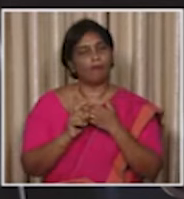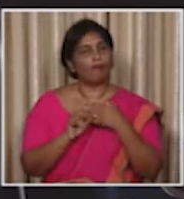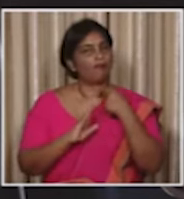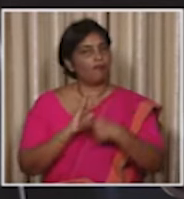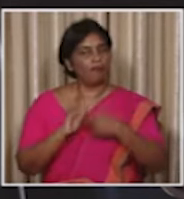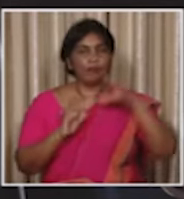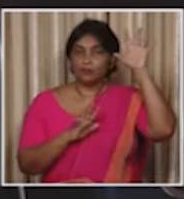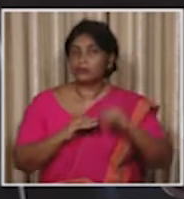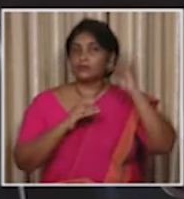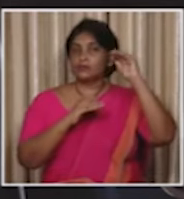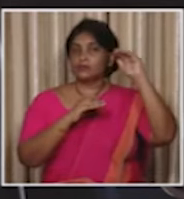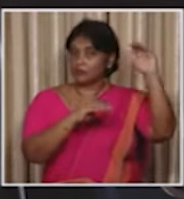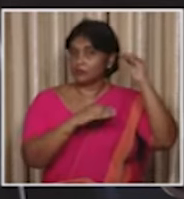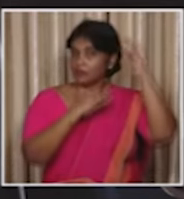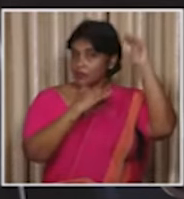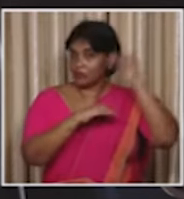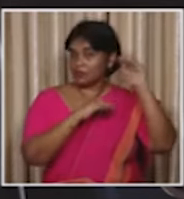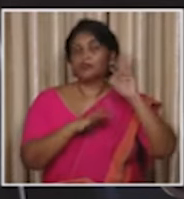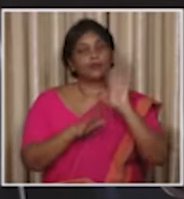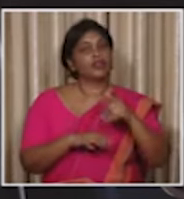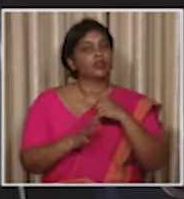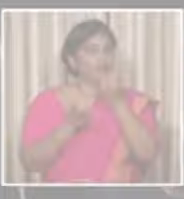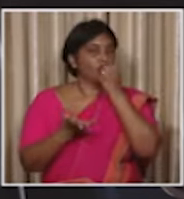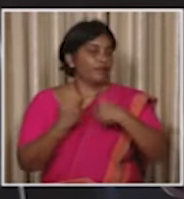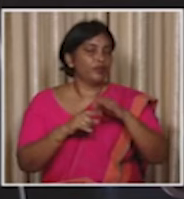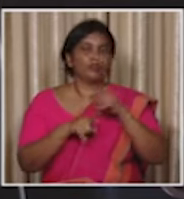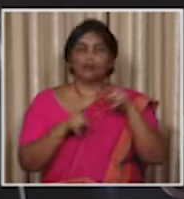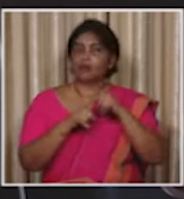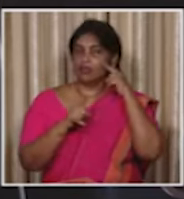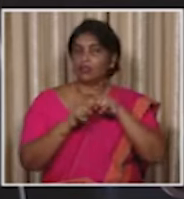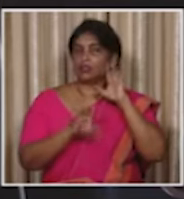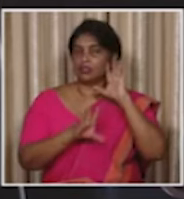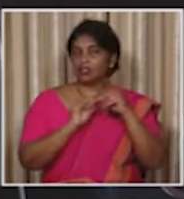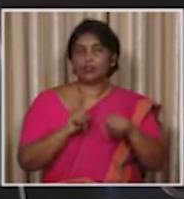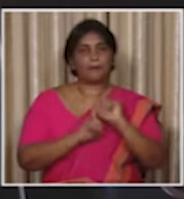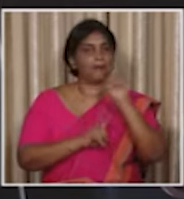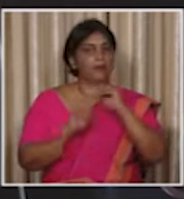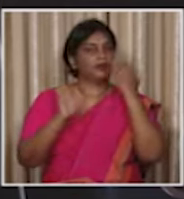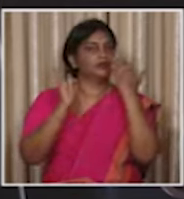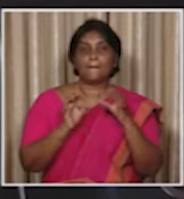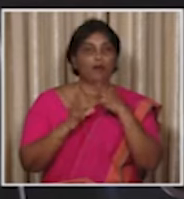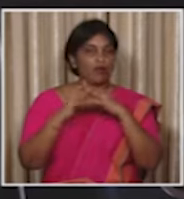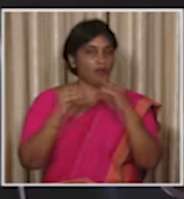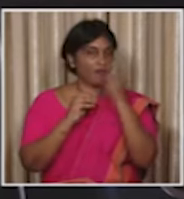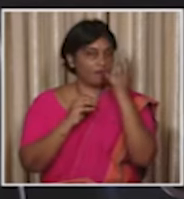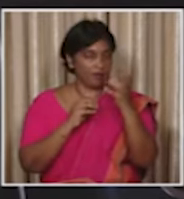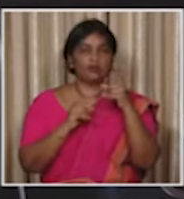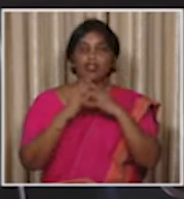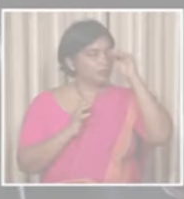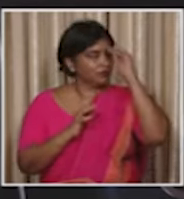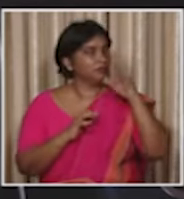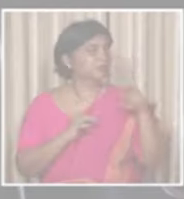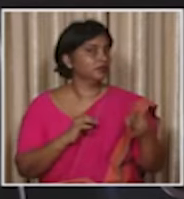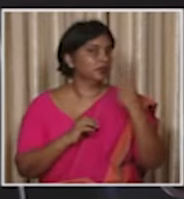රටට ගෙන්නන ලද අපනයන ආනයන විදියට ගෙන්නන ලද බදු පිළිබඳ දත්ත මම මේ පාර්ලිමේන්තුවට අද ඉදිරිපත් කරනවා බාණ්ඩ කීපයක. බීලුණු ගෙන්නලා